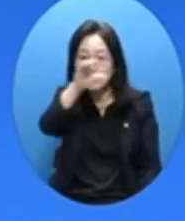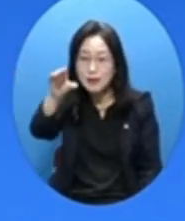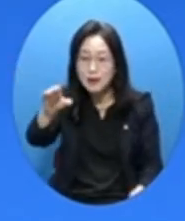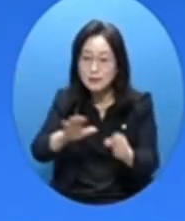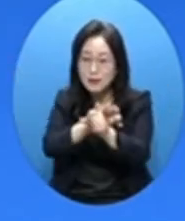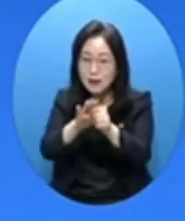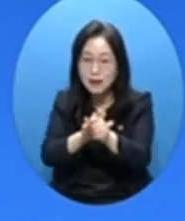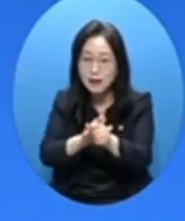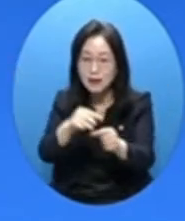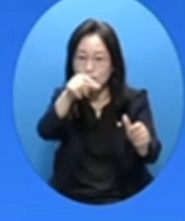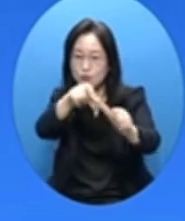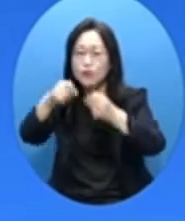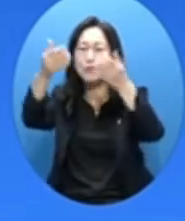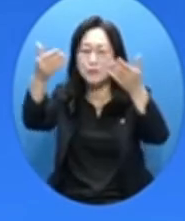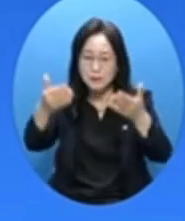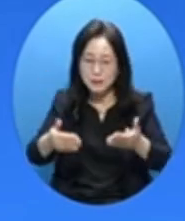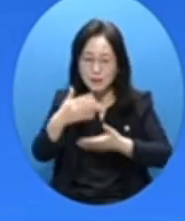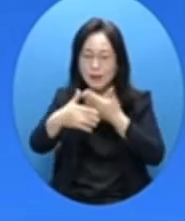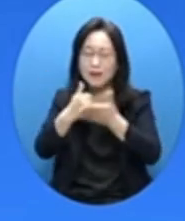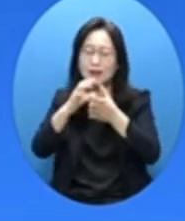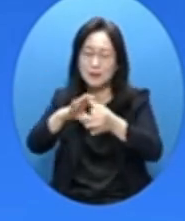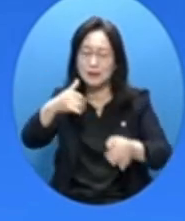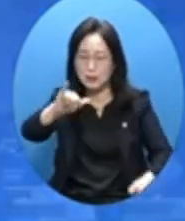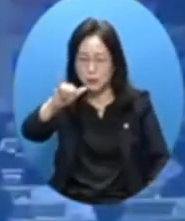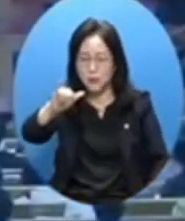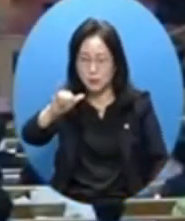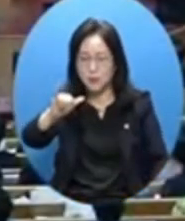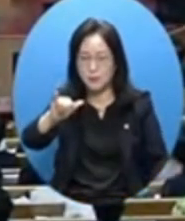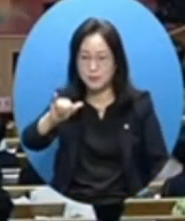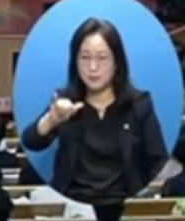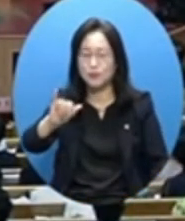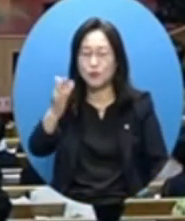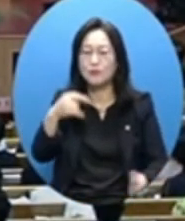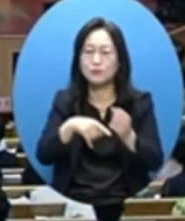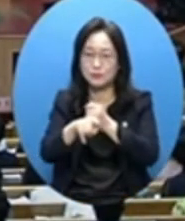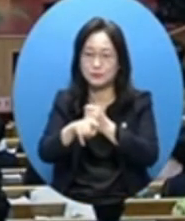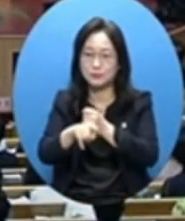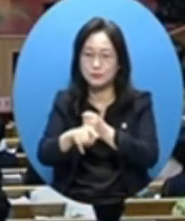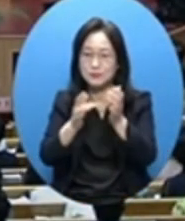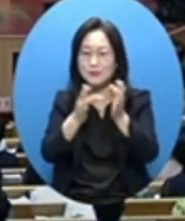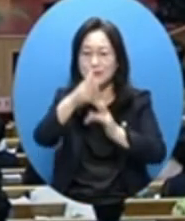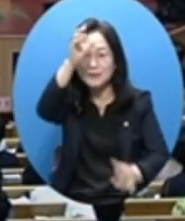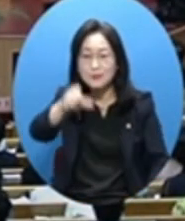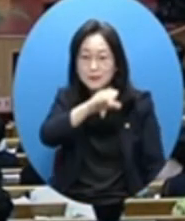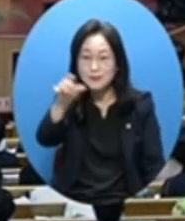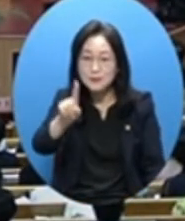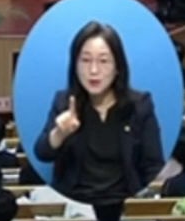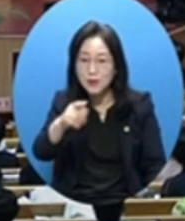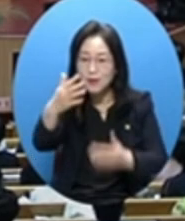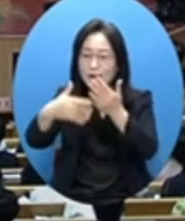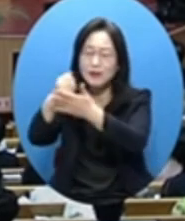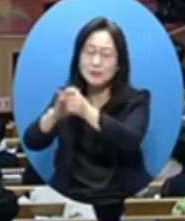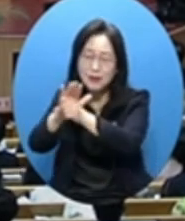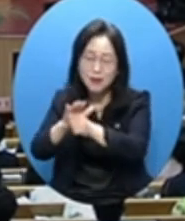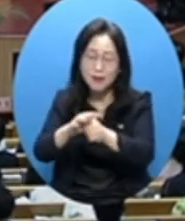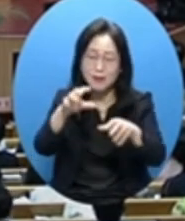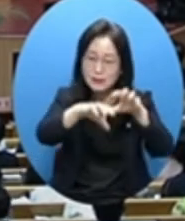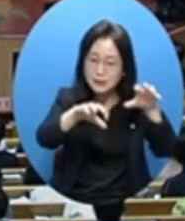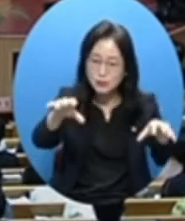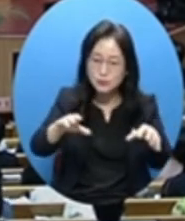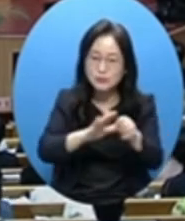우리가 구원받아 하나님의 자녀가 된 것입니다 예수님의 십자가는 하나님 사랑 이웃 사랑의 결정체인